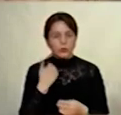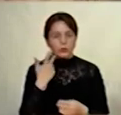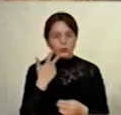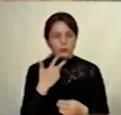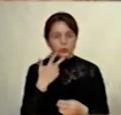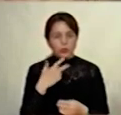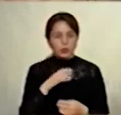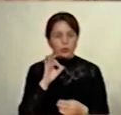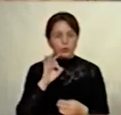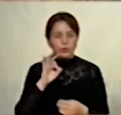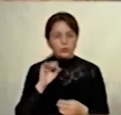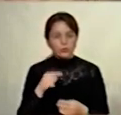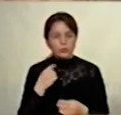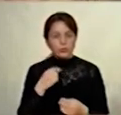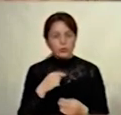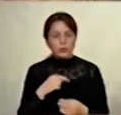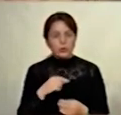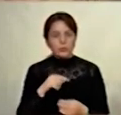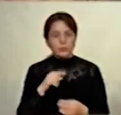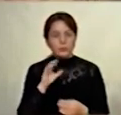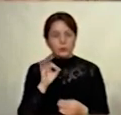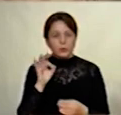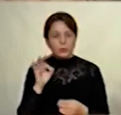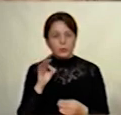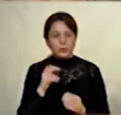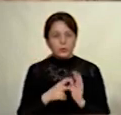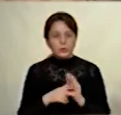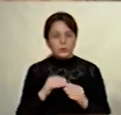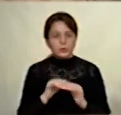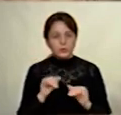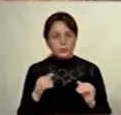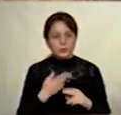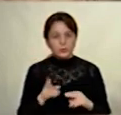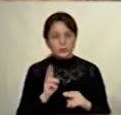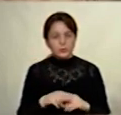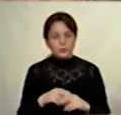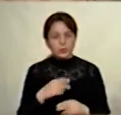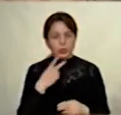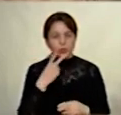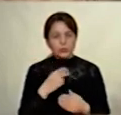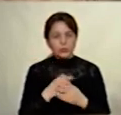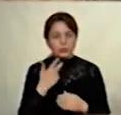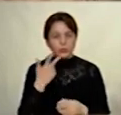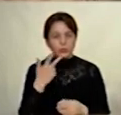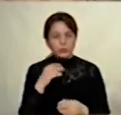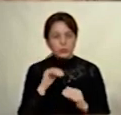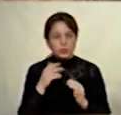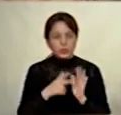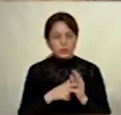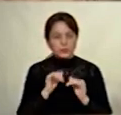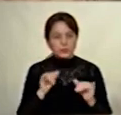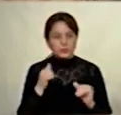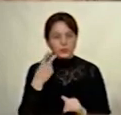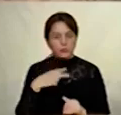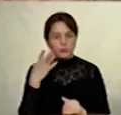bütün 1000 dan 8 ga ko'paytirish uchun 3 ni 8 ga ko'paytirib olamiz. 24. Endi esa ko'paytmadan